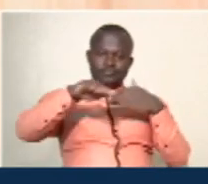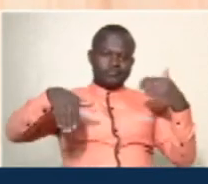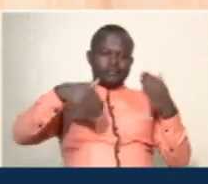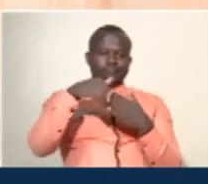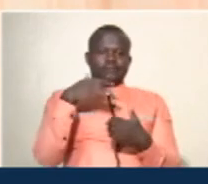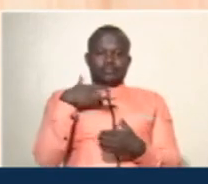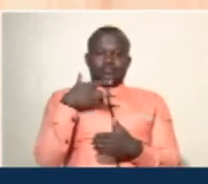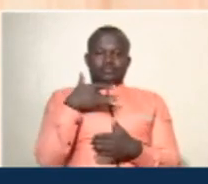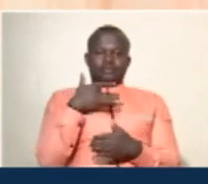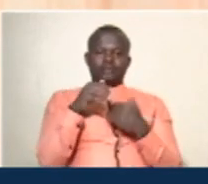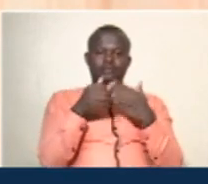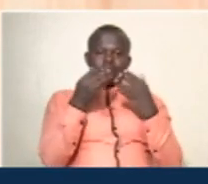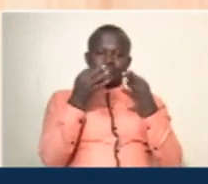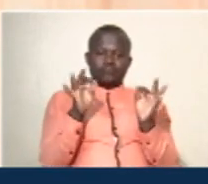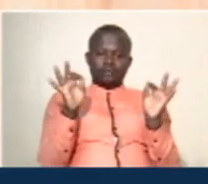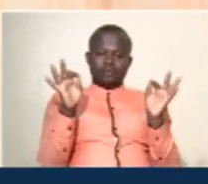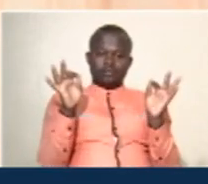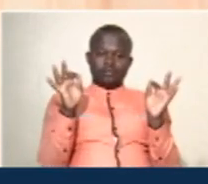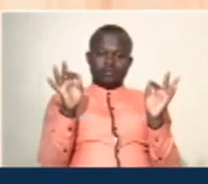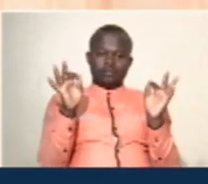abayumva yisanzuye